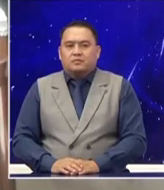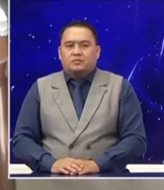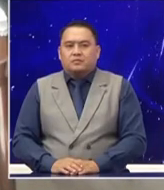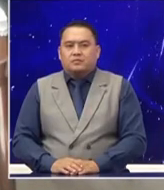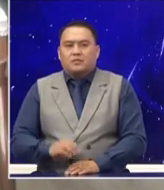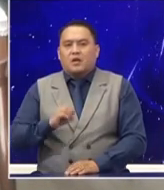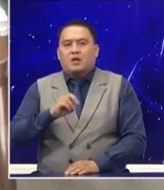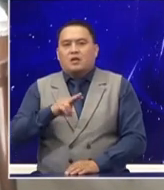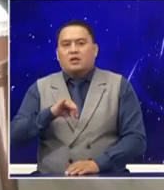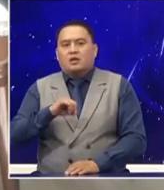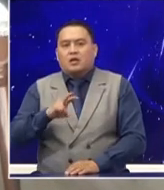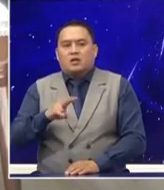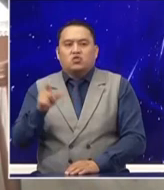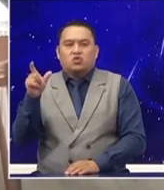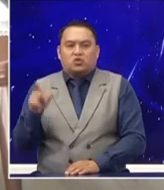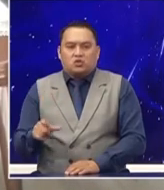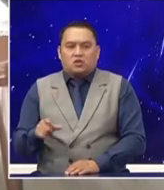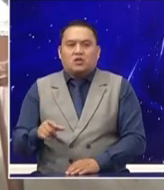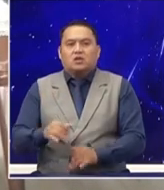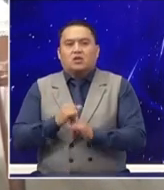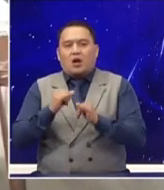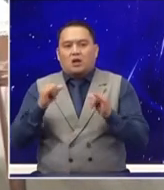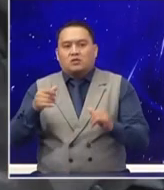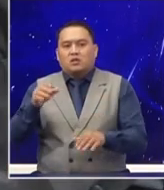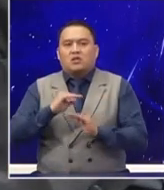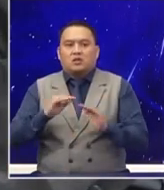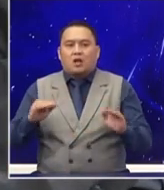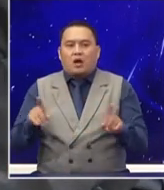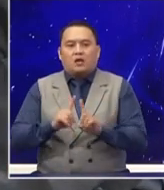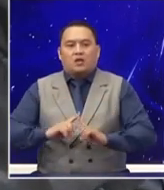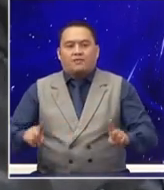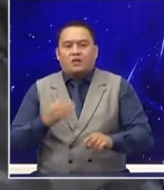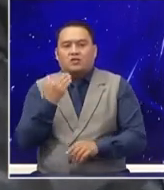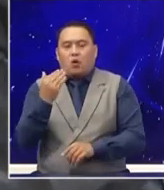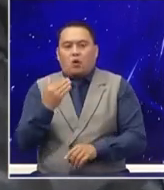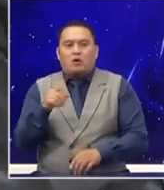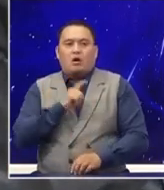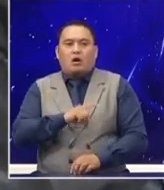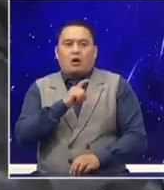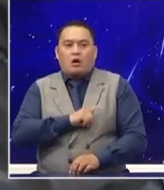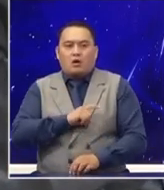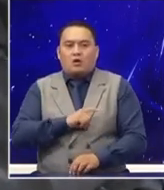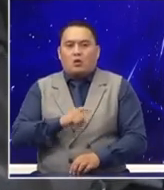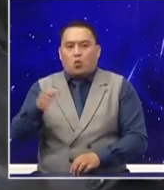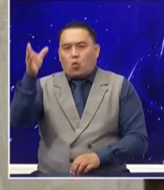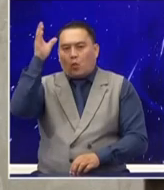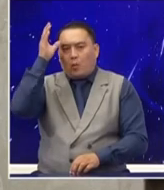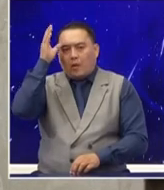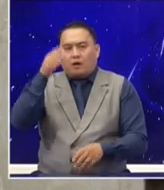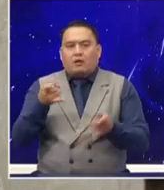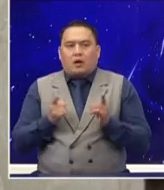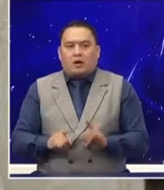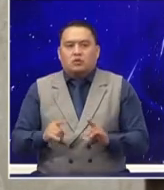Едыген Жунысбеков – человек неординарный и разносторонний. С самого детства отличался от сверстников бойким характером и острым умом.